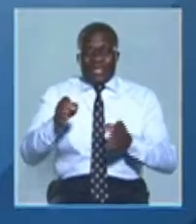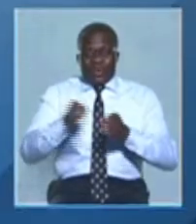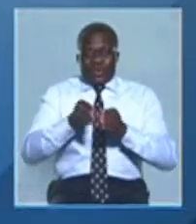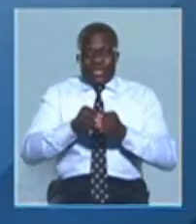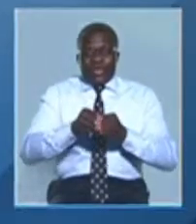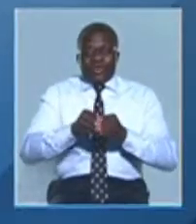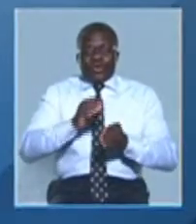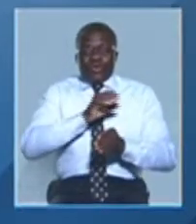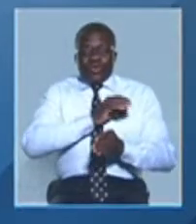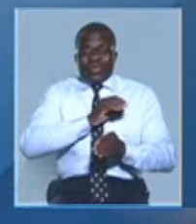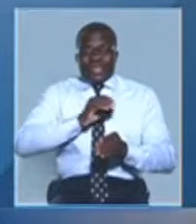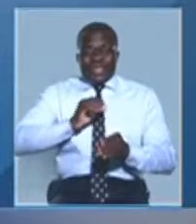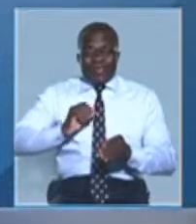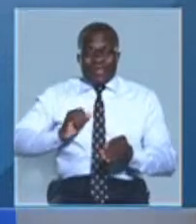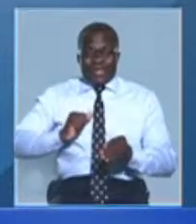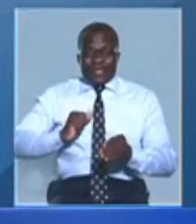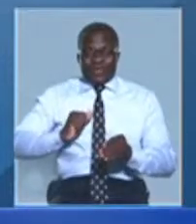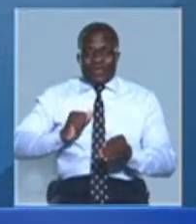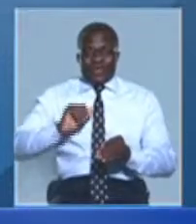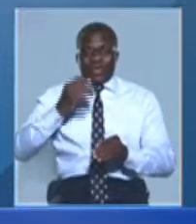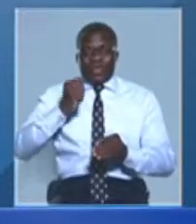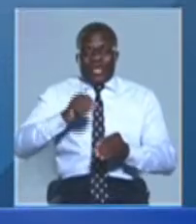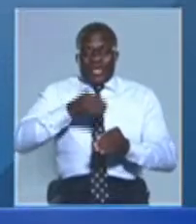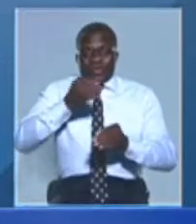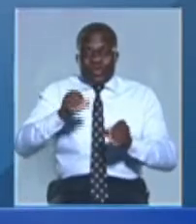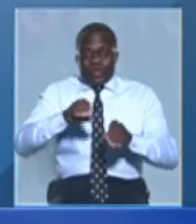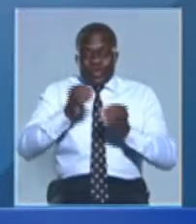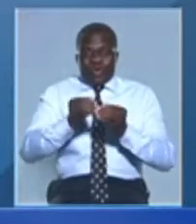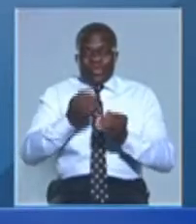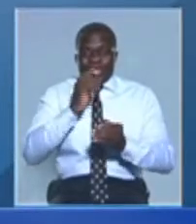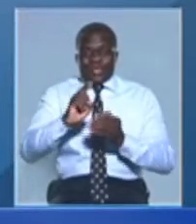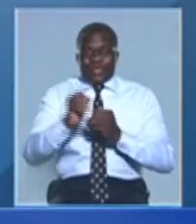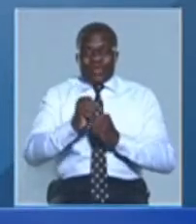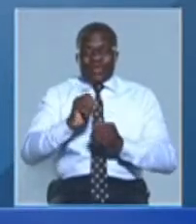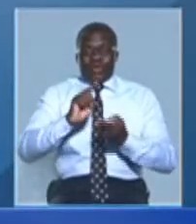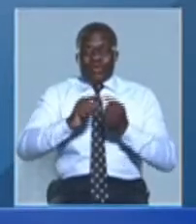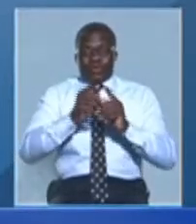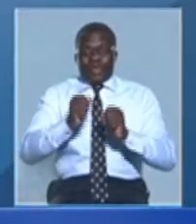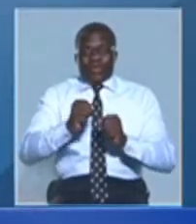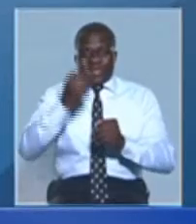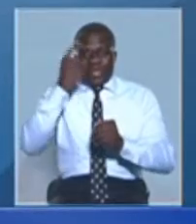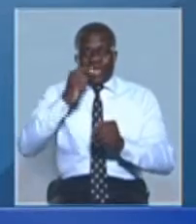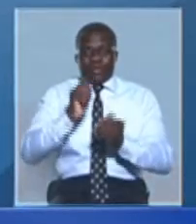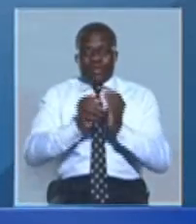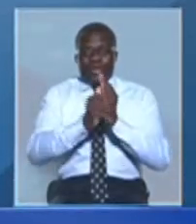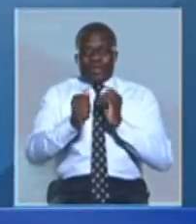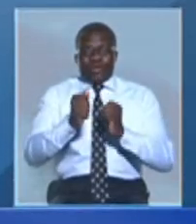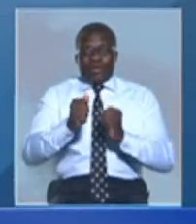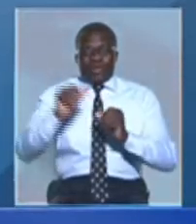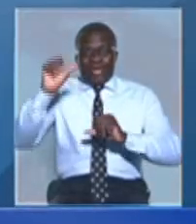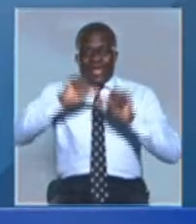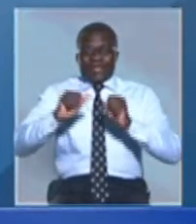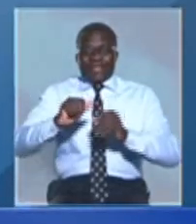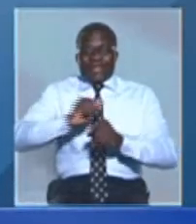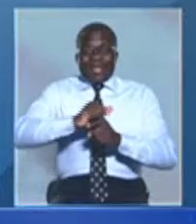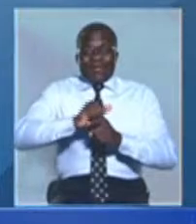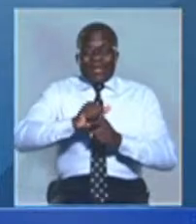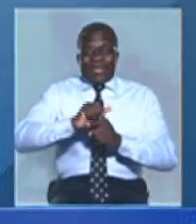du conseil d'administration et du comité exécutif du partenariat pour les compétences en sciences